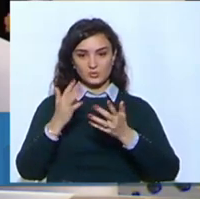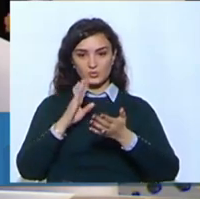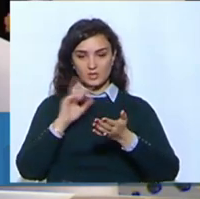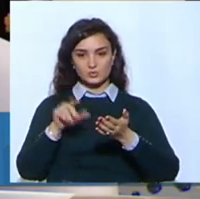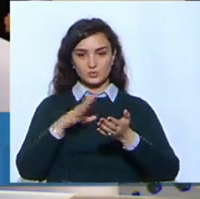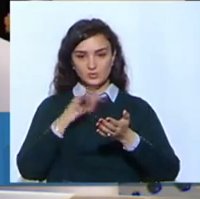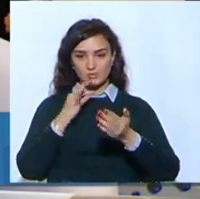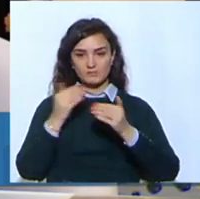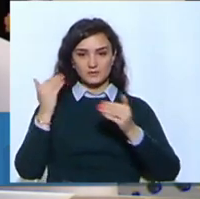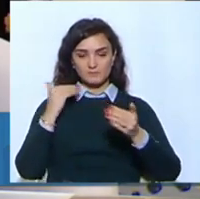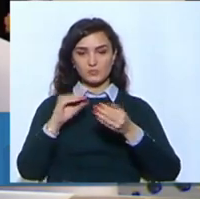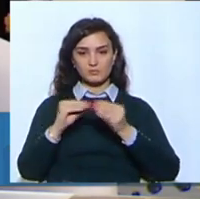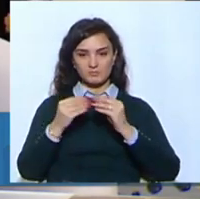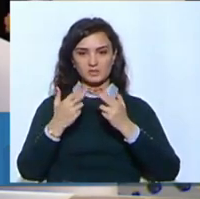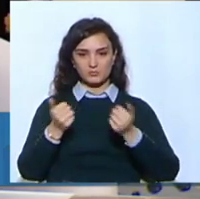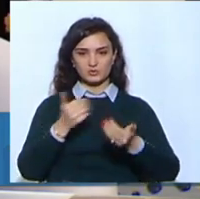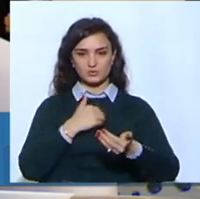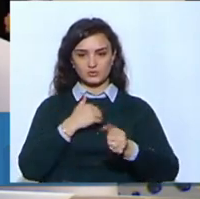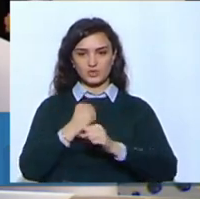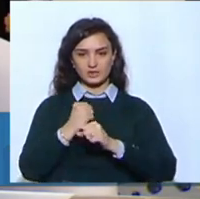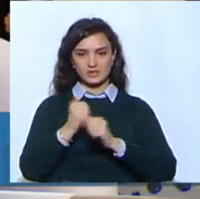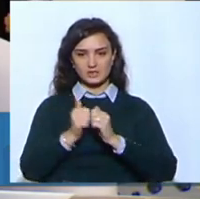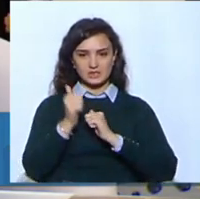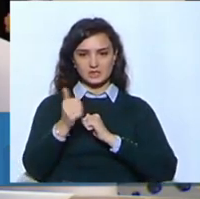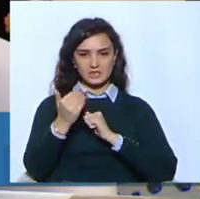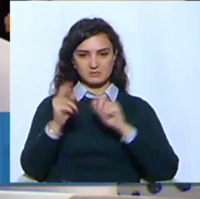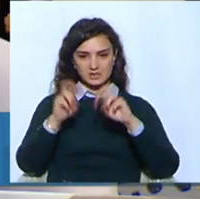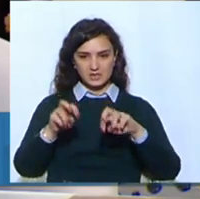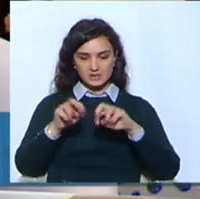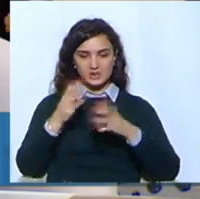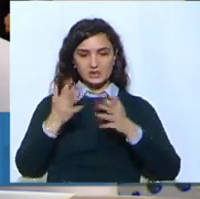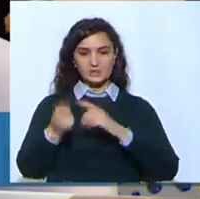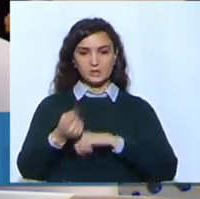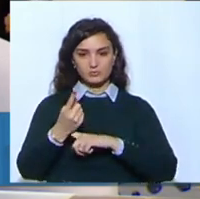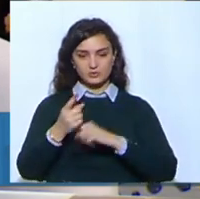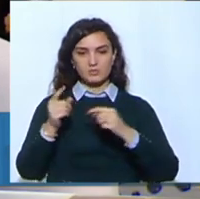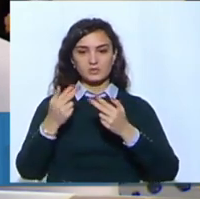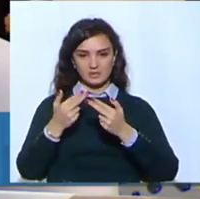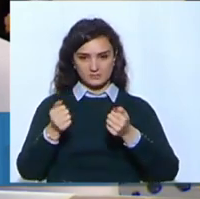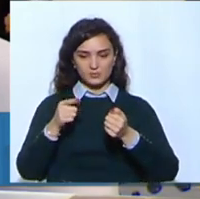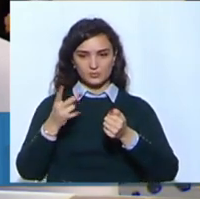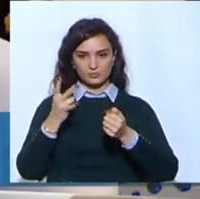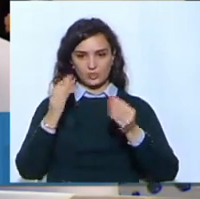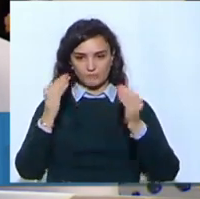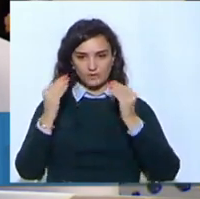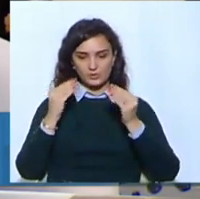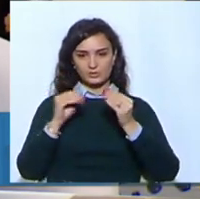ქონდა მანამდე პრობლემა, სასურველია რა თქმა უნდა გაკეთდეს წინასწარ ამის ანალიზი და თუ აღმოჩნდება დადებითი, იქვე უნდა განვიხილოთ ან სალკე